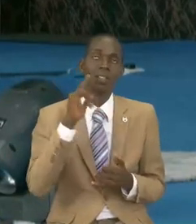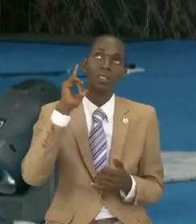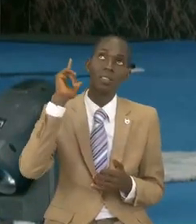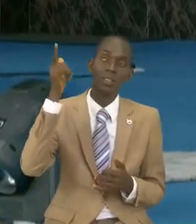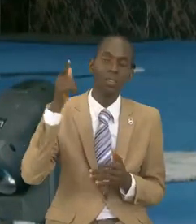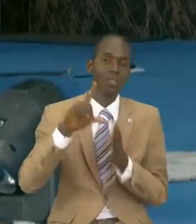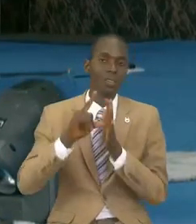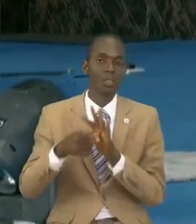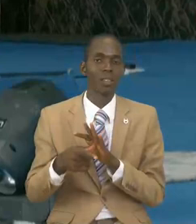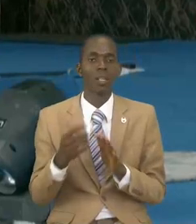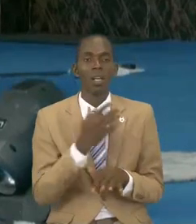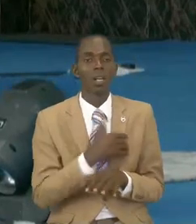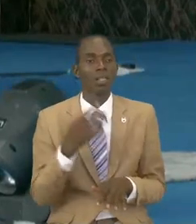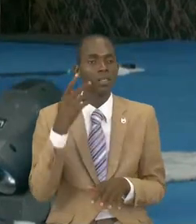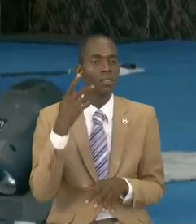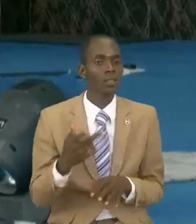veut aimer